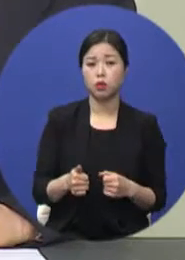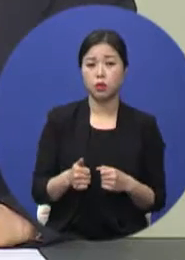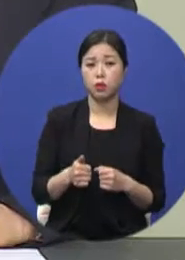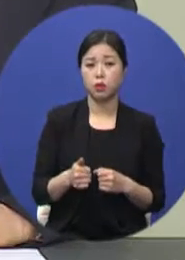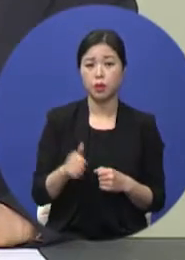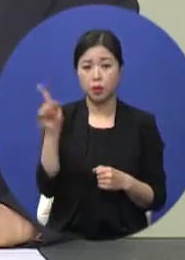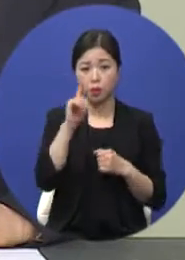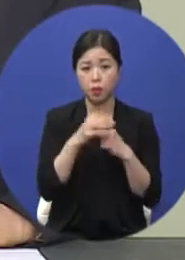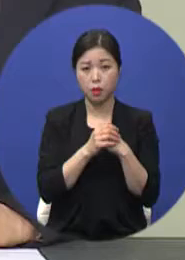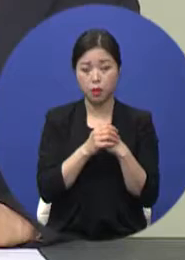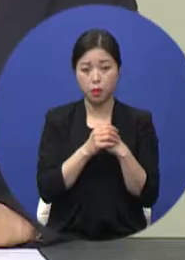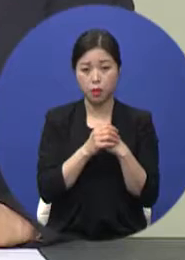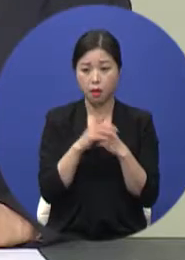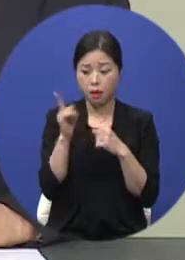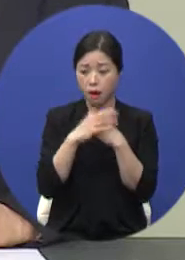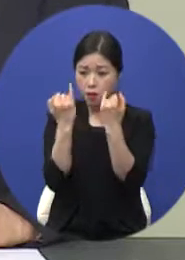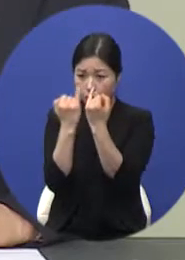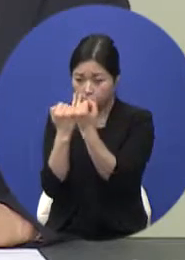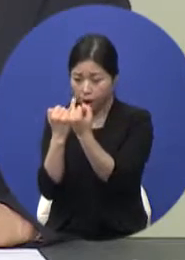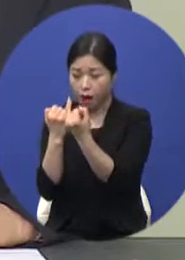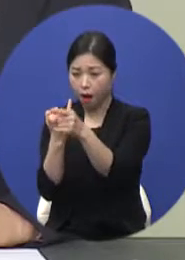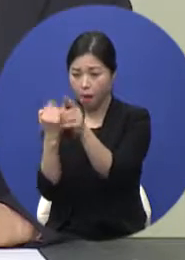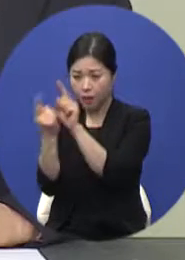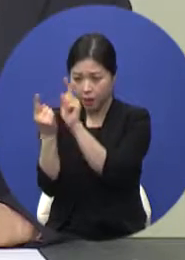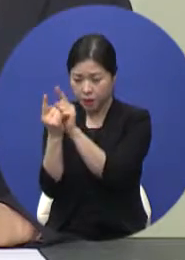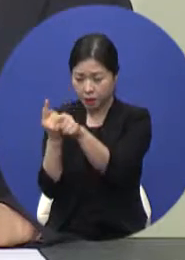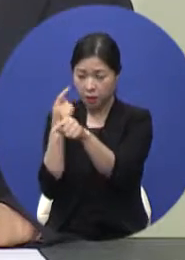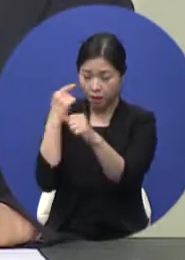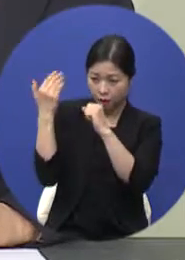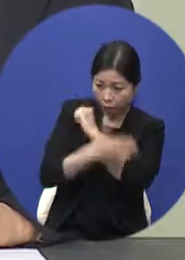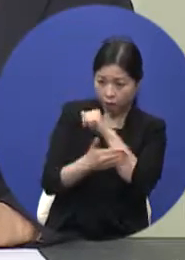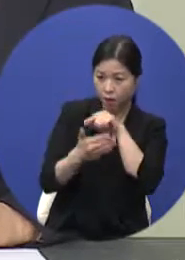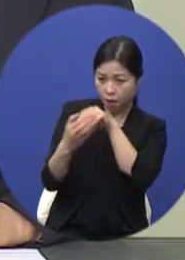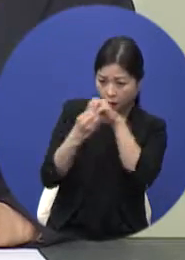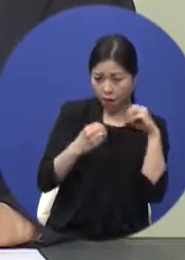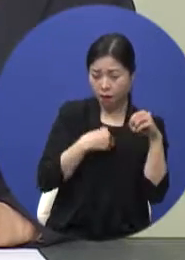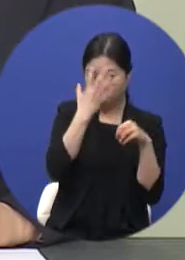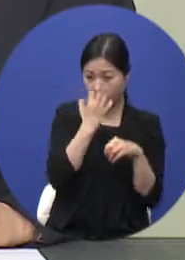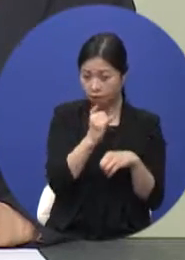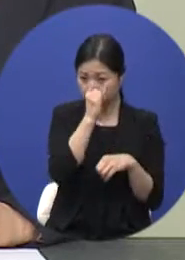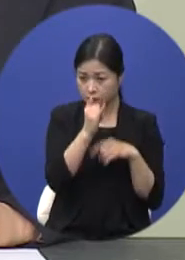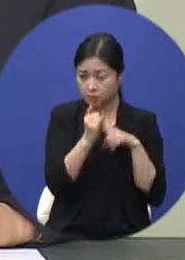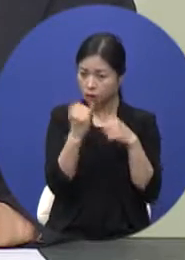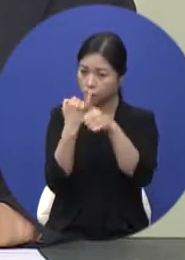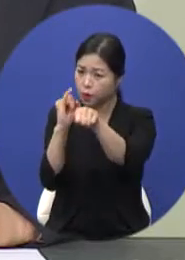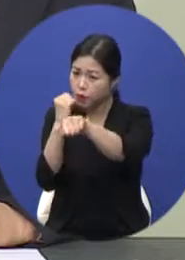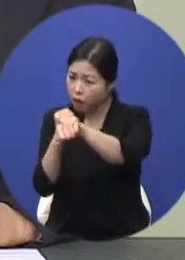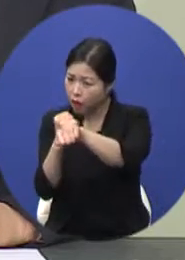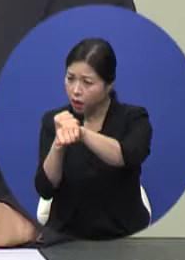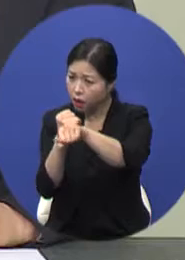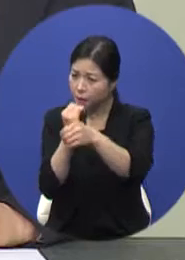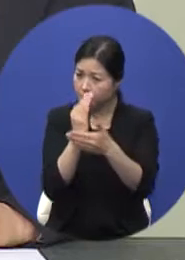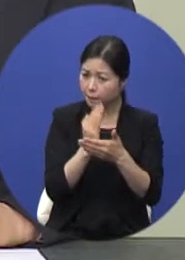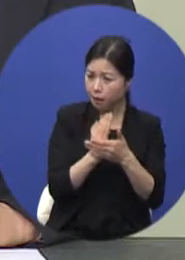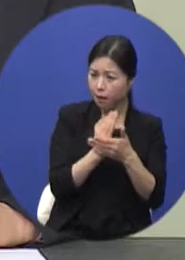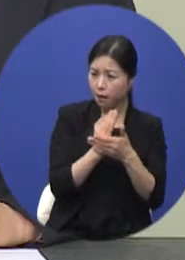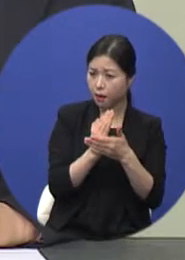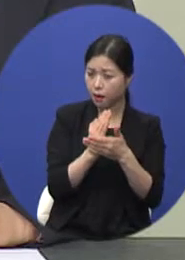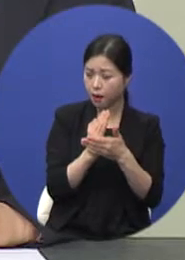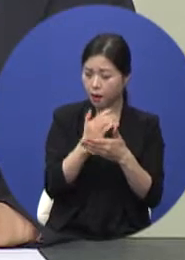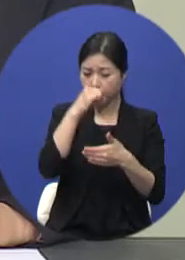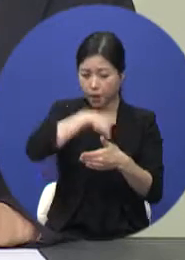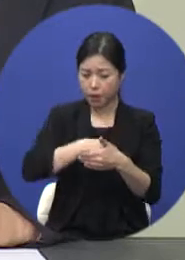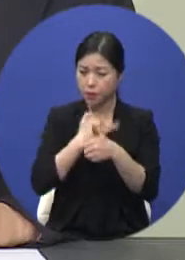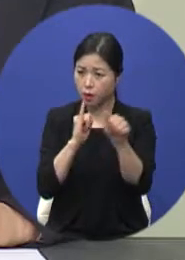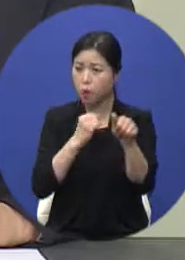그 외도를 발견한 아내들이 우울증에 빠지고 이렇게 사실 진퇴양난이잖아요. 이혼을 하려면 정말 마음 같아서는 하고 싶지만